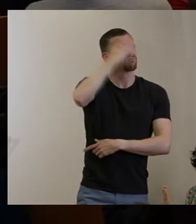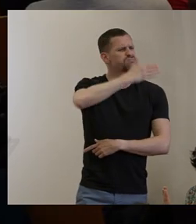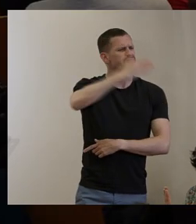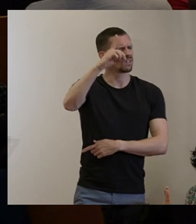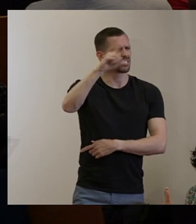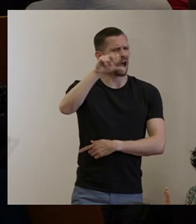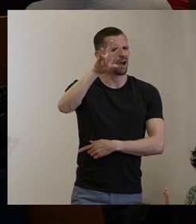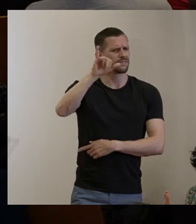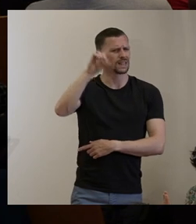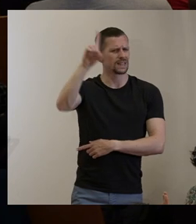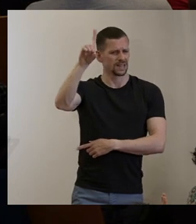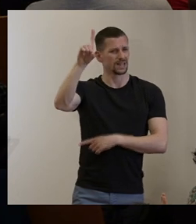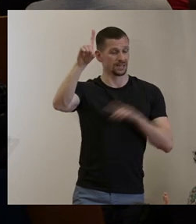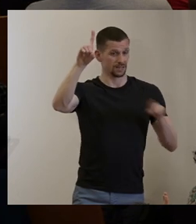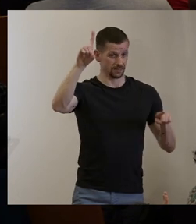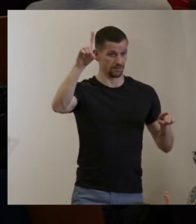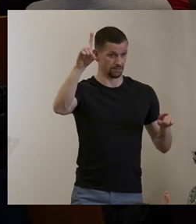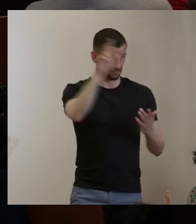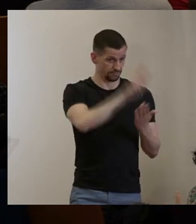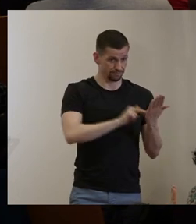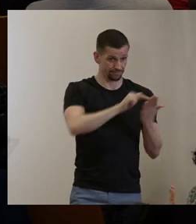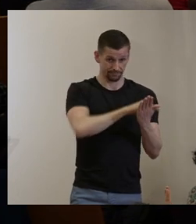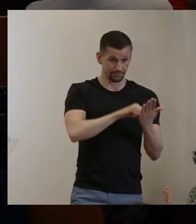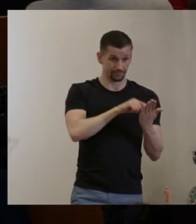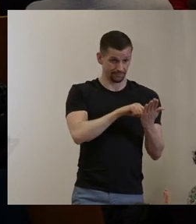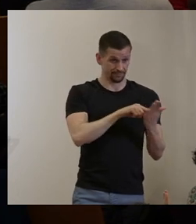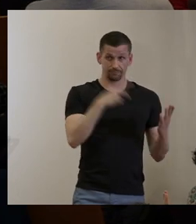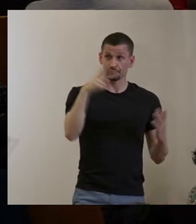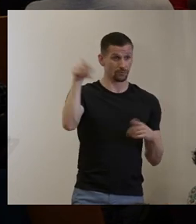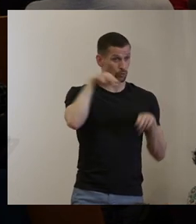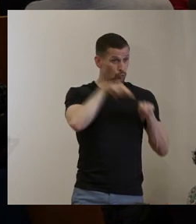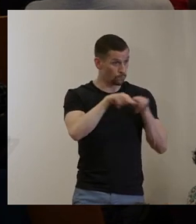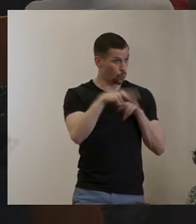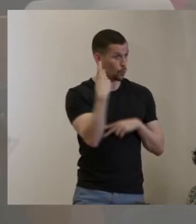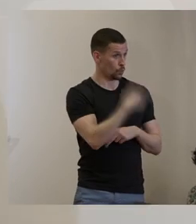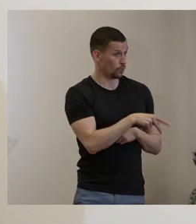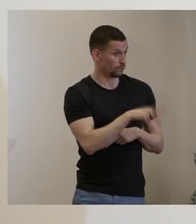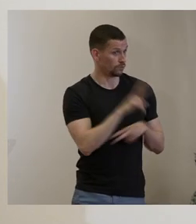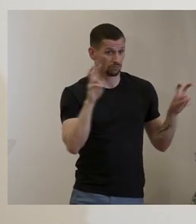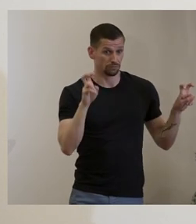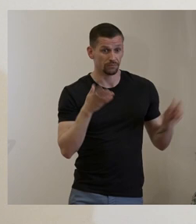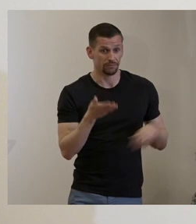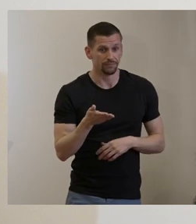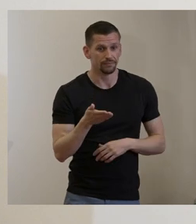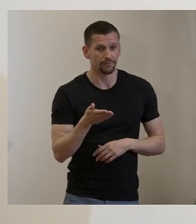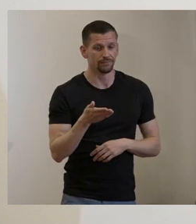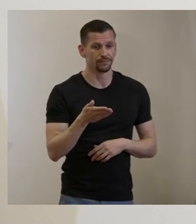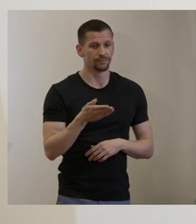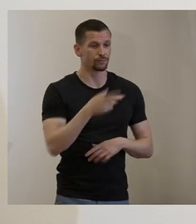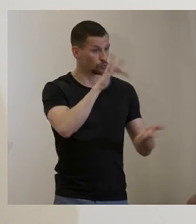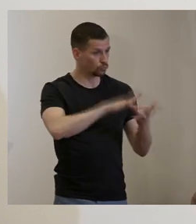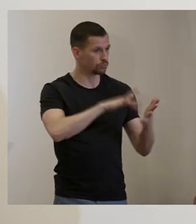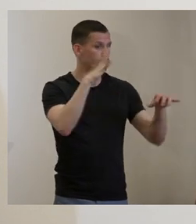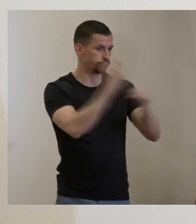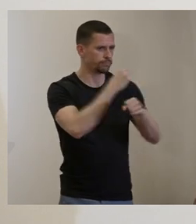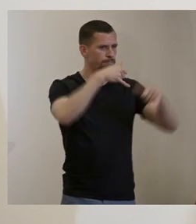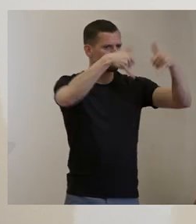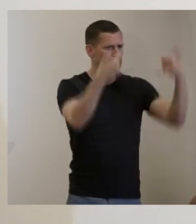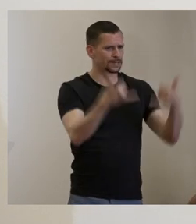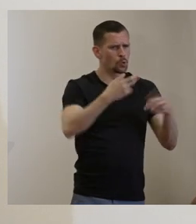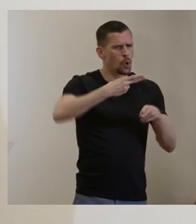à l'Académie des Beaux-Arts de Paris. Il a été classé second au prix de Rome. Et au moment de la Révolution française,